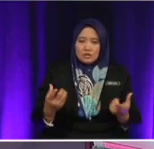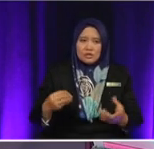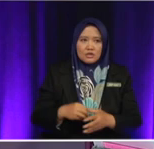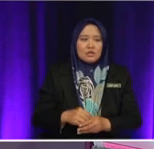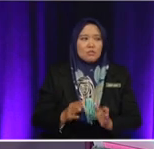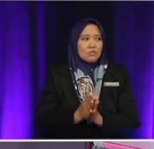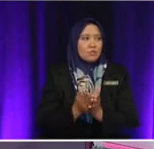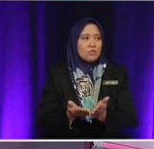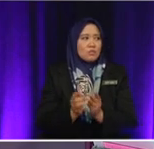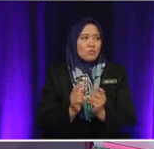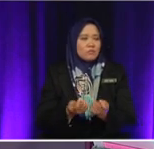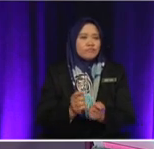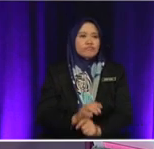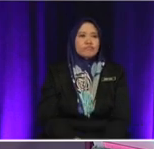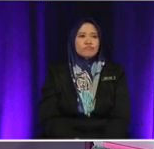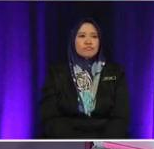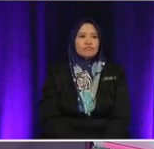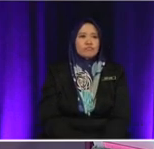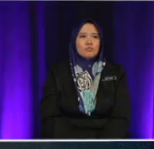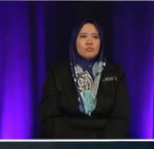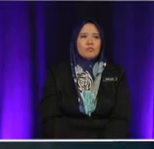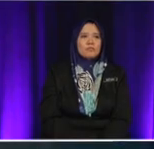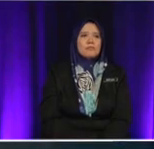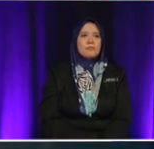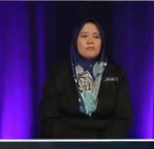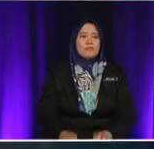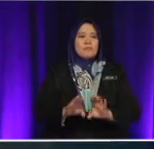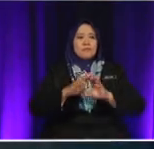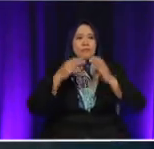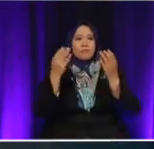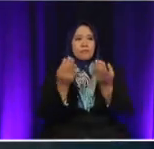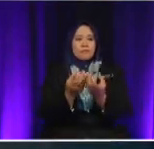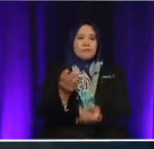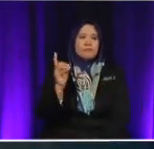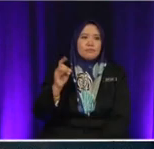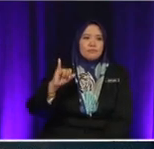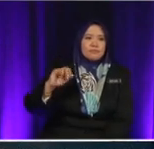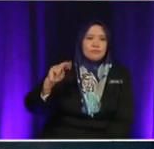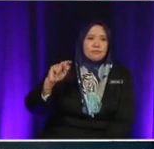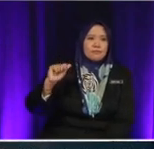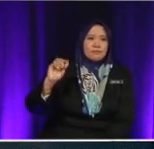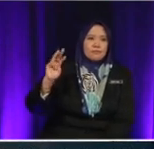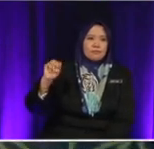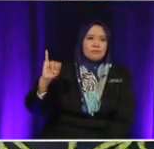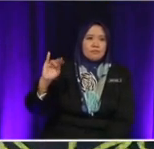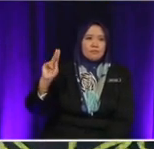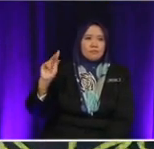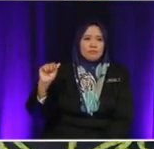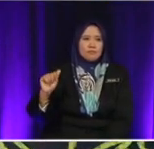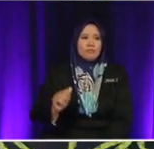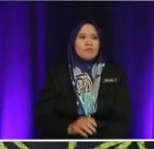dinamika. Silakan terus. Teruskan, Afika. Afika. Kumpulan dinamika, ada beberapa perkara